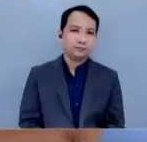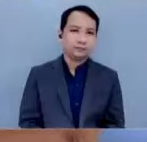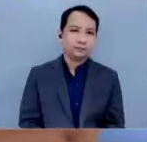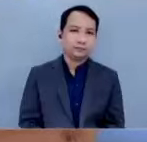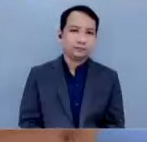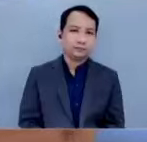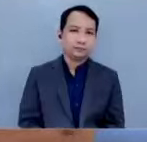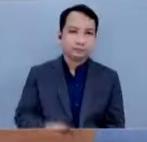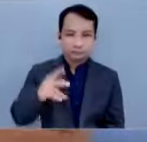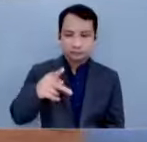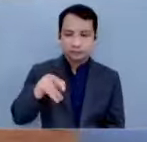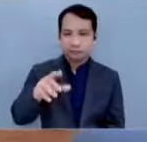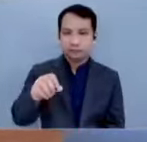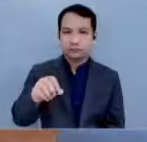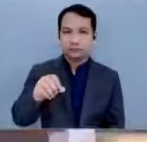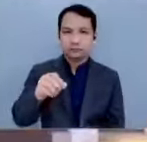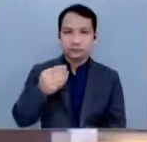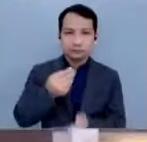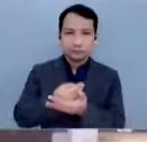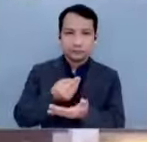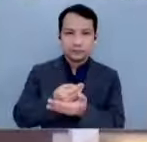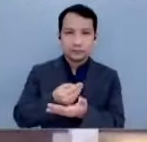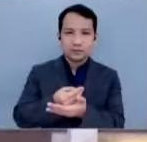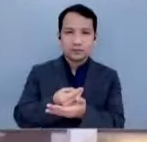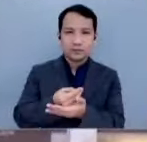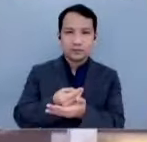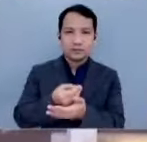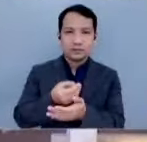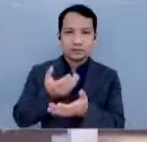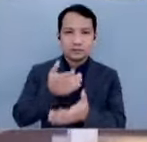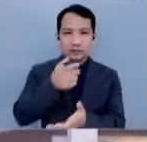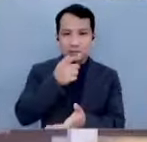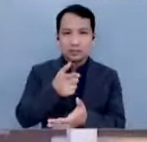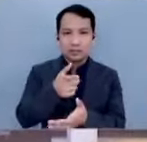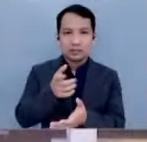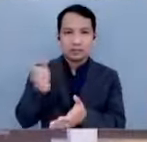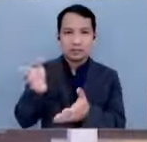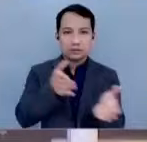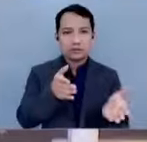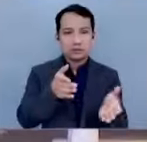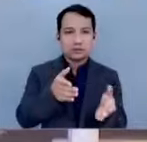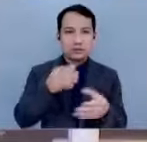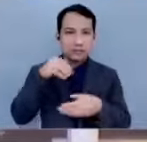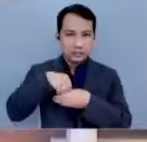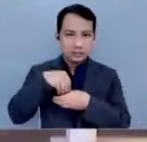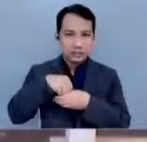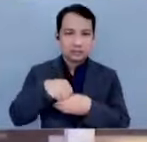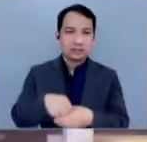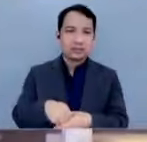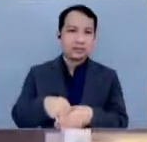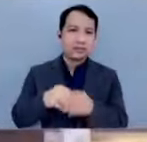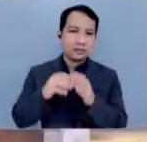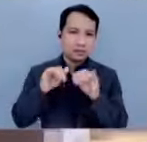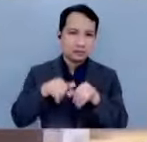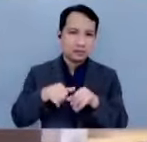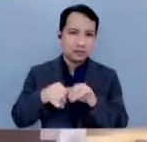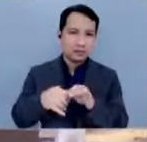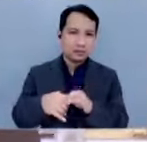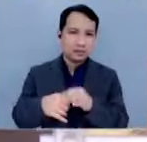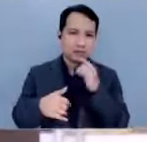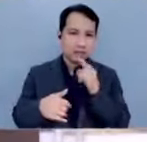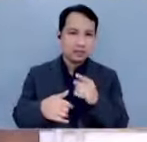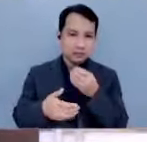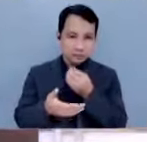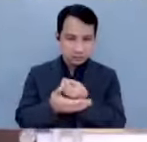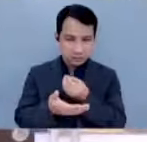A money tree. This is totally swerte indoor. You can place this total indoor po. Okay. Ha, pwede sa indoor? Indoor. Kung may money tree,